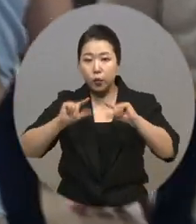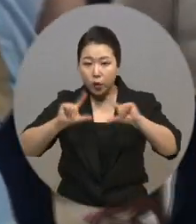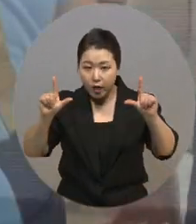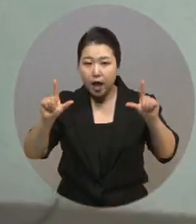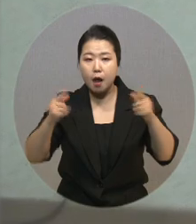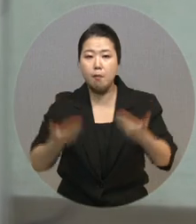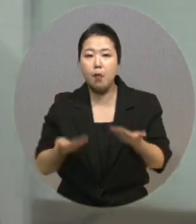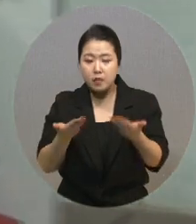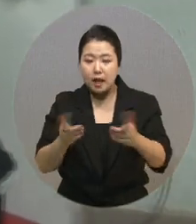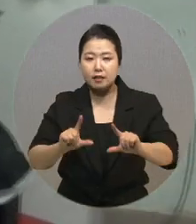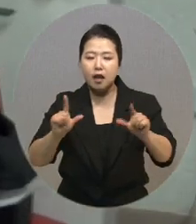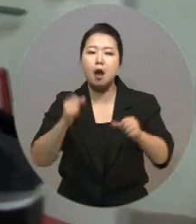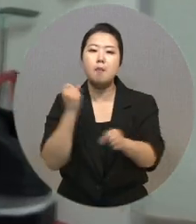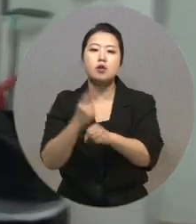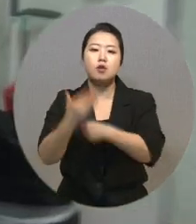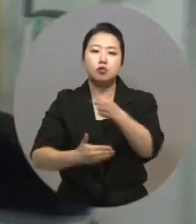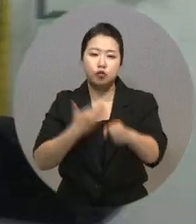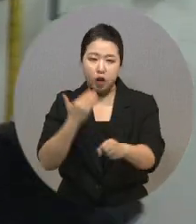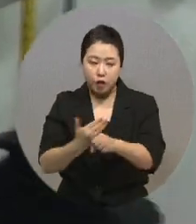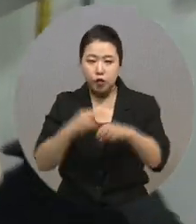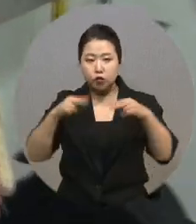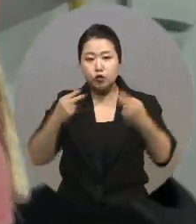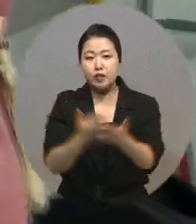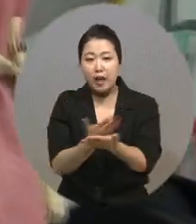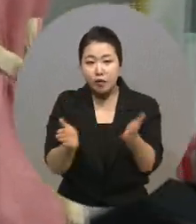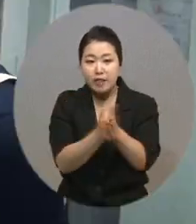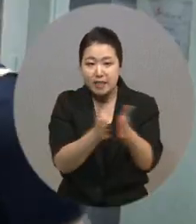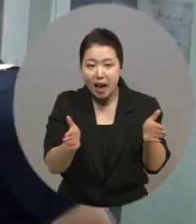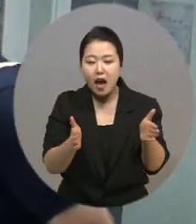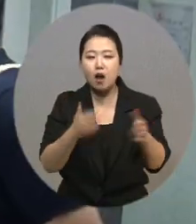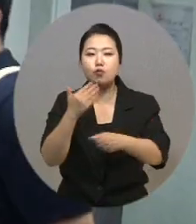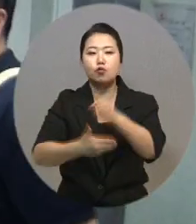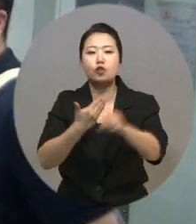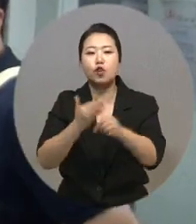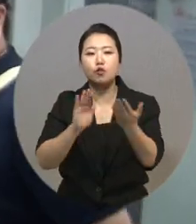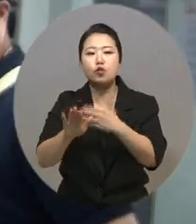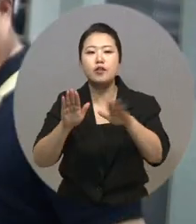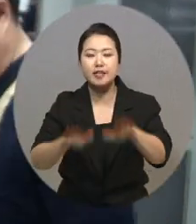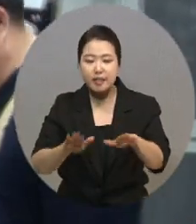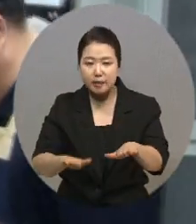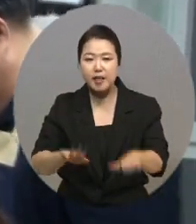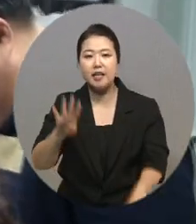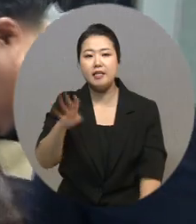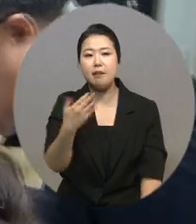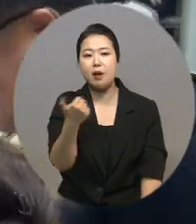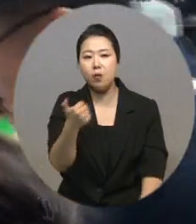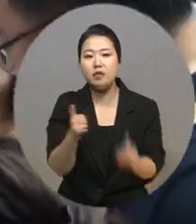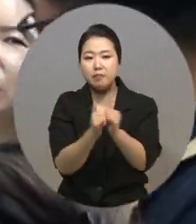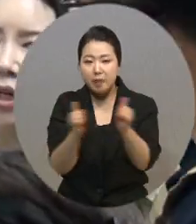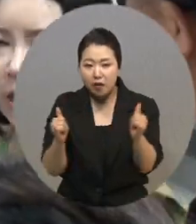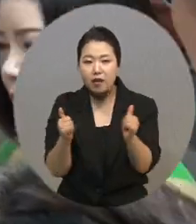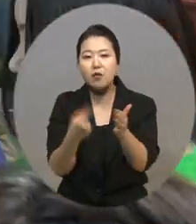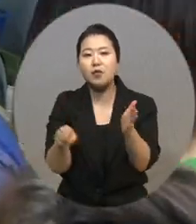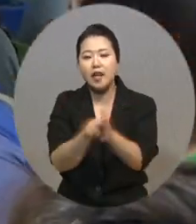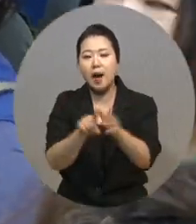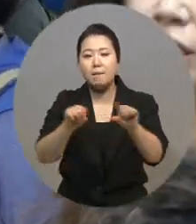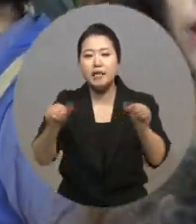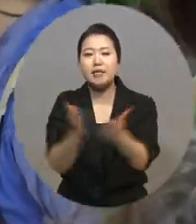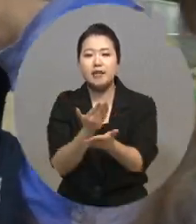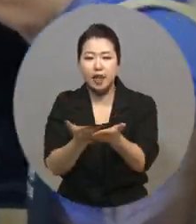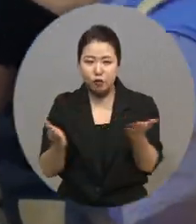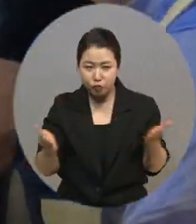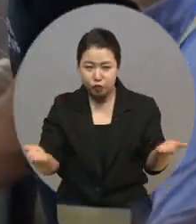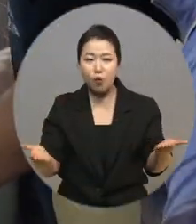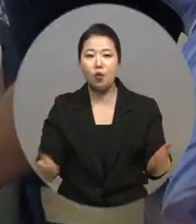되었습니다 국수 나눔으로 시작한이 활동이 지금은 450여명의 시민을 위한 반찬 나눔으로